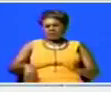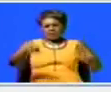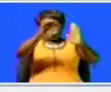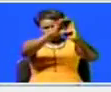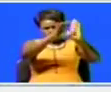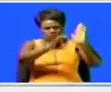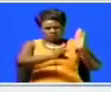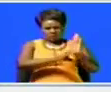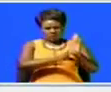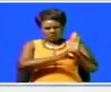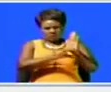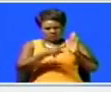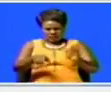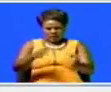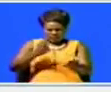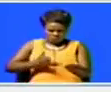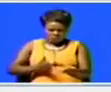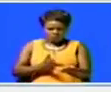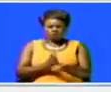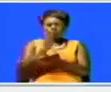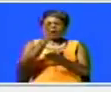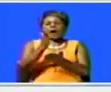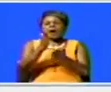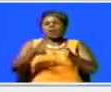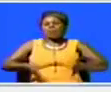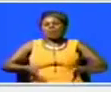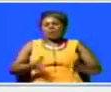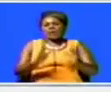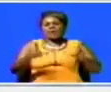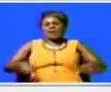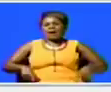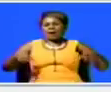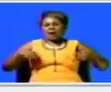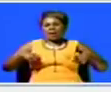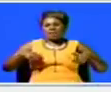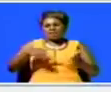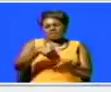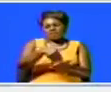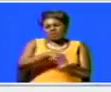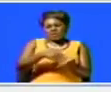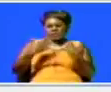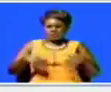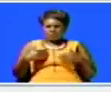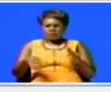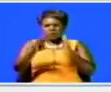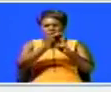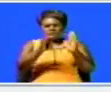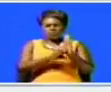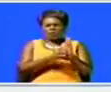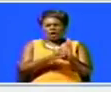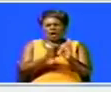katiba ni mfumo halisi wa maisha yetu sisi wanyonge. Na katiba sio